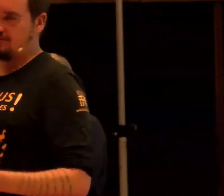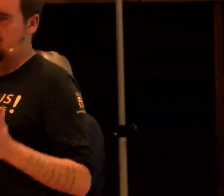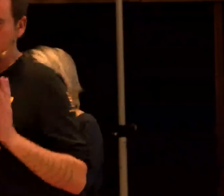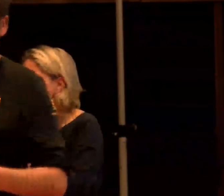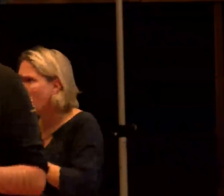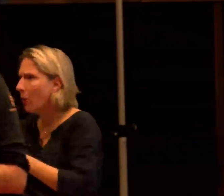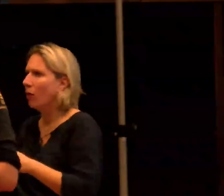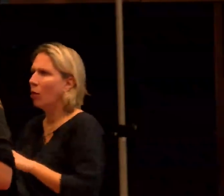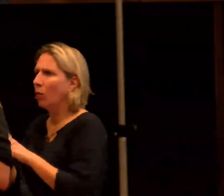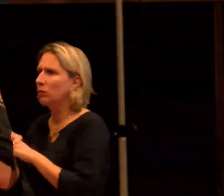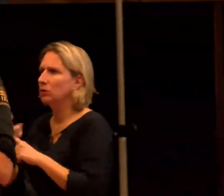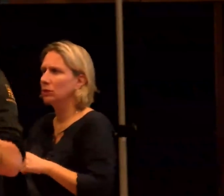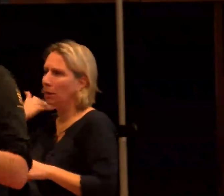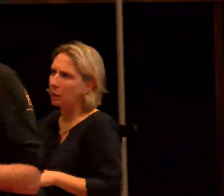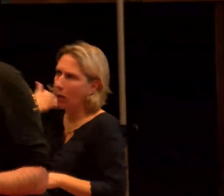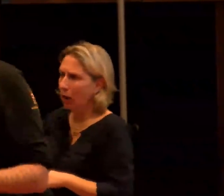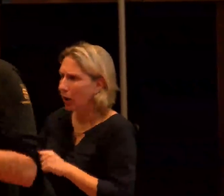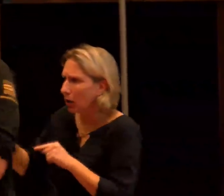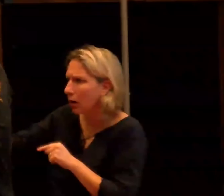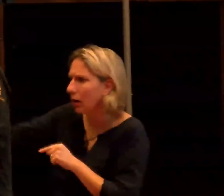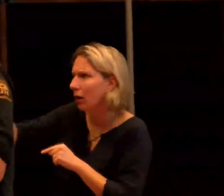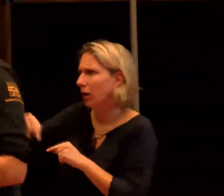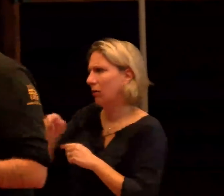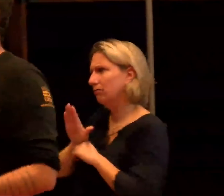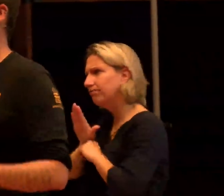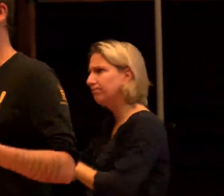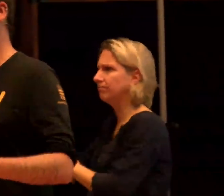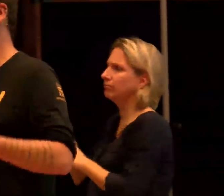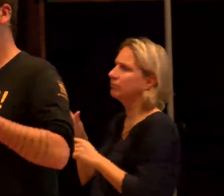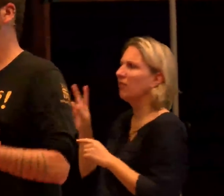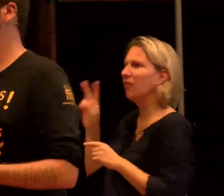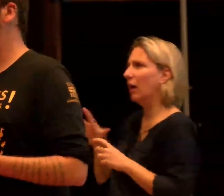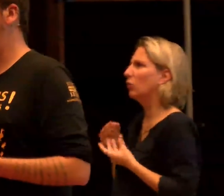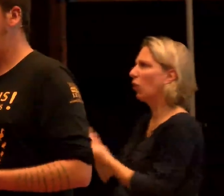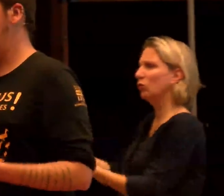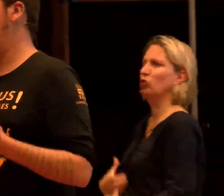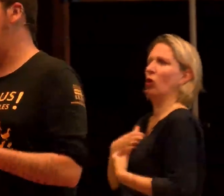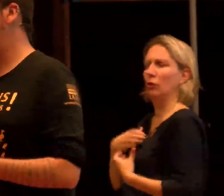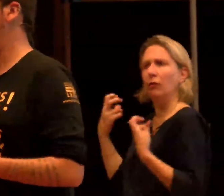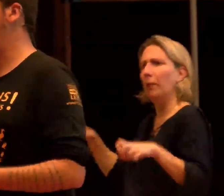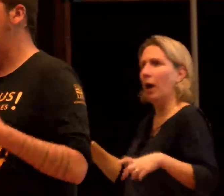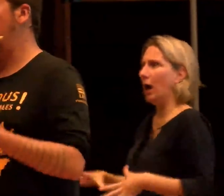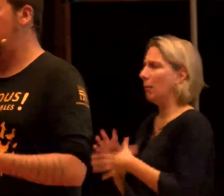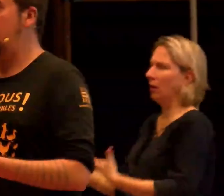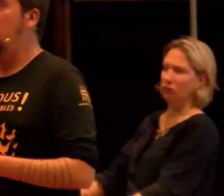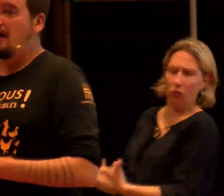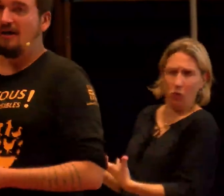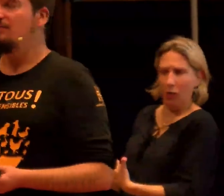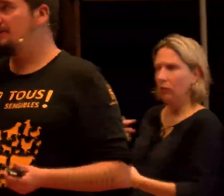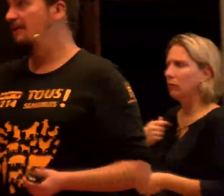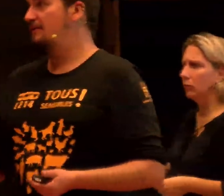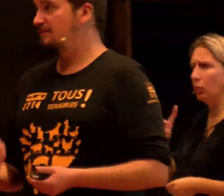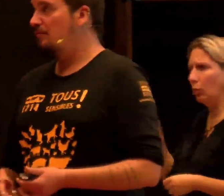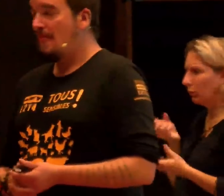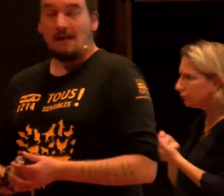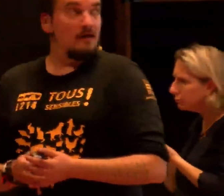mais de façon, on va dire, plus suggérée que vraiment montrée. Parce qu'on n'est pas là pour choquer frontalement les gens, c'est pas le but, on est là pour leur apporter un